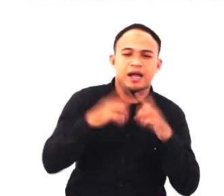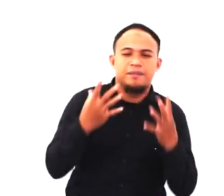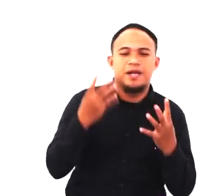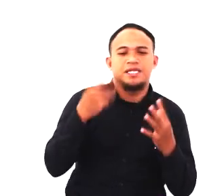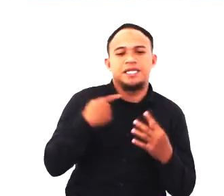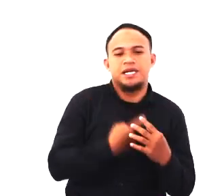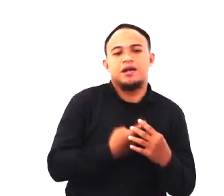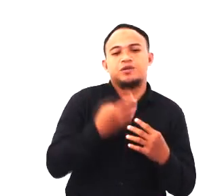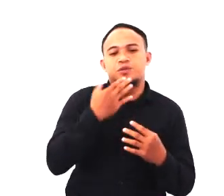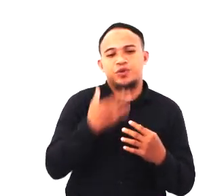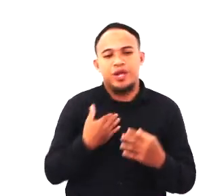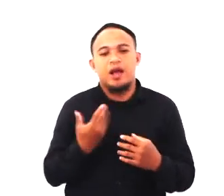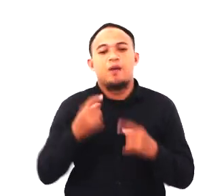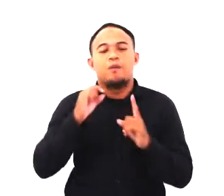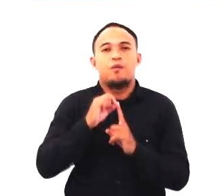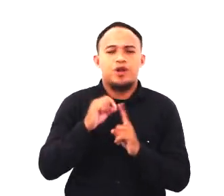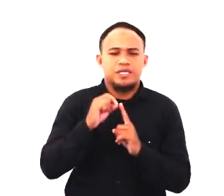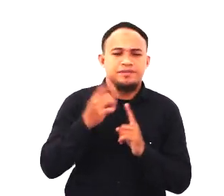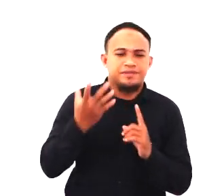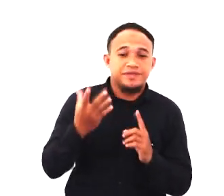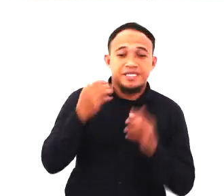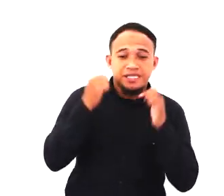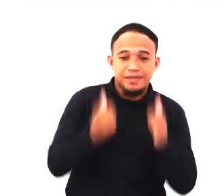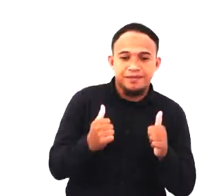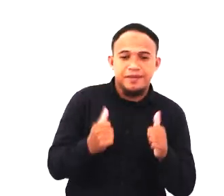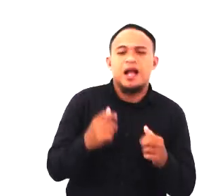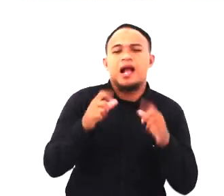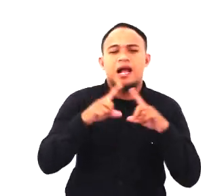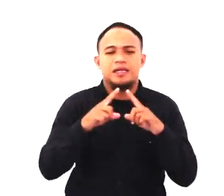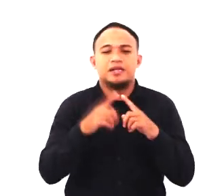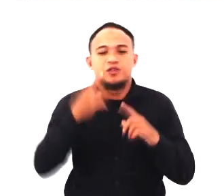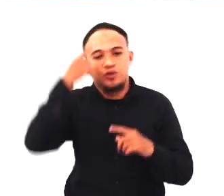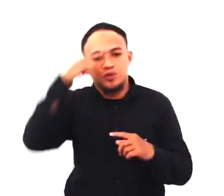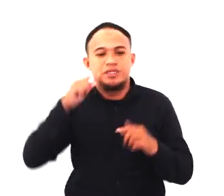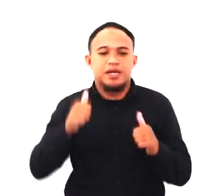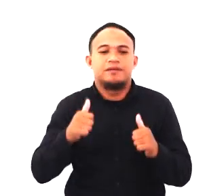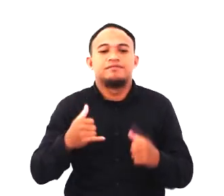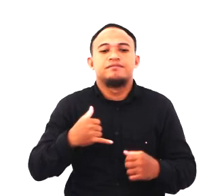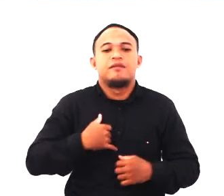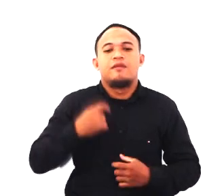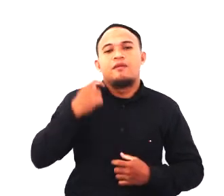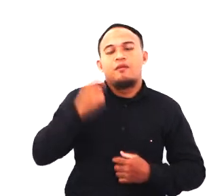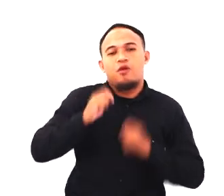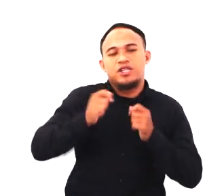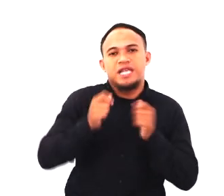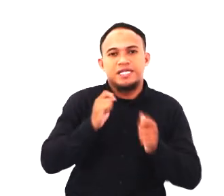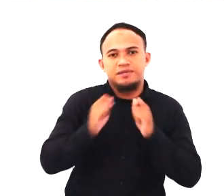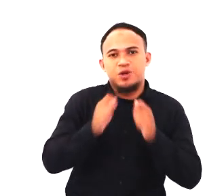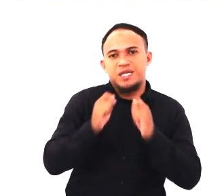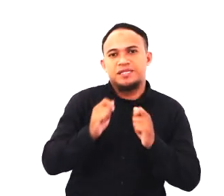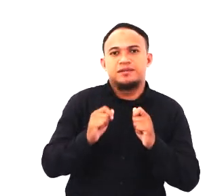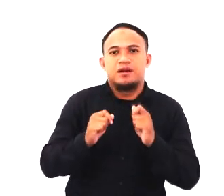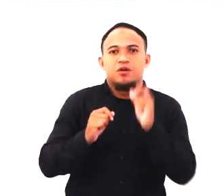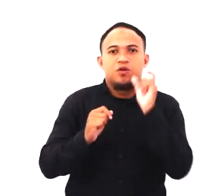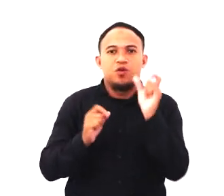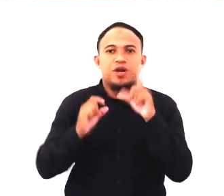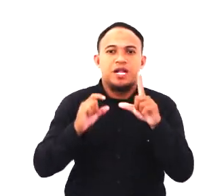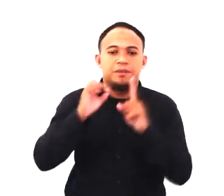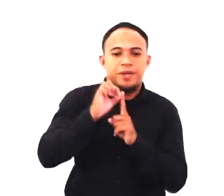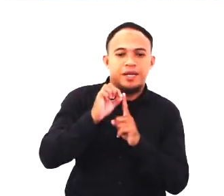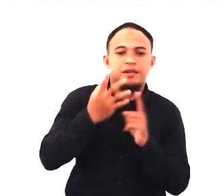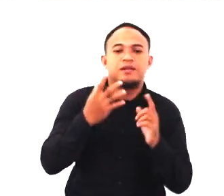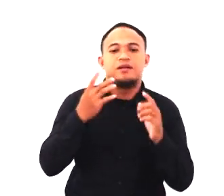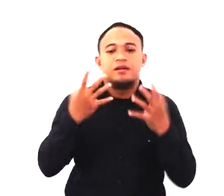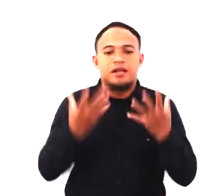duit. Terbalik. Yang akhirnya mereka menyiapkan anggaran, ini malah kita yang punya proyek menyiapkan anggaran untuk